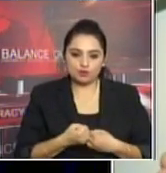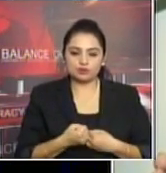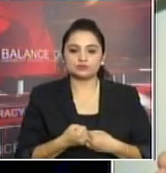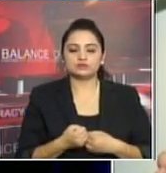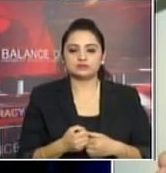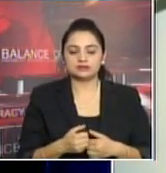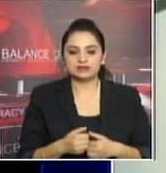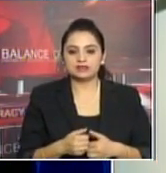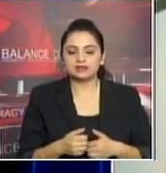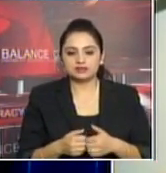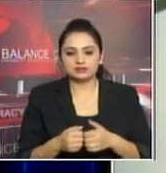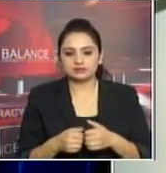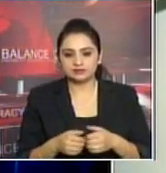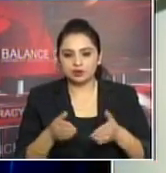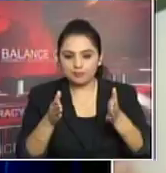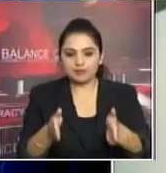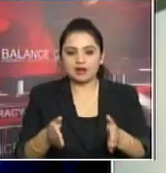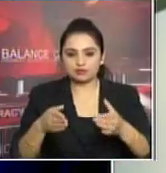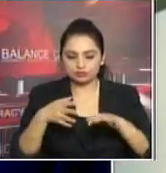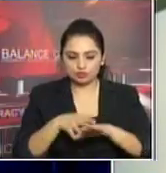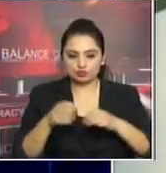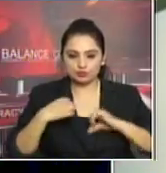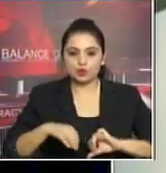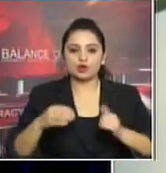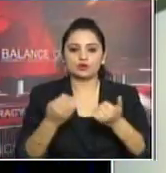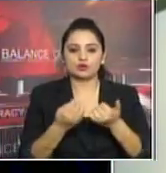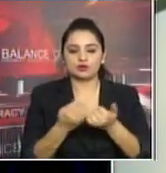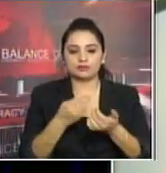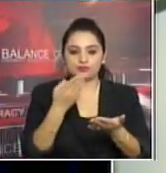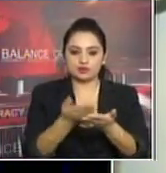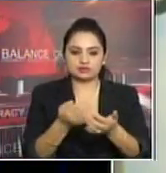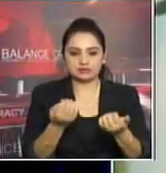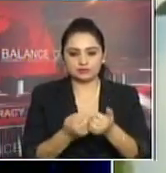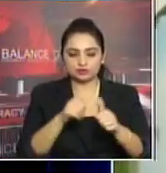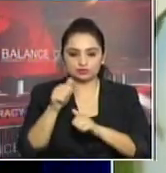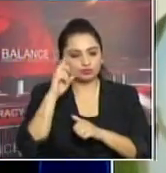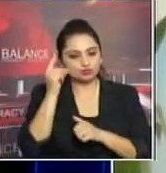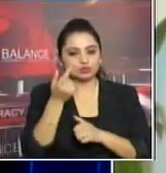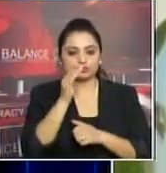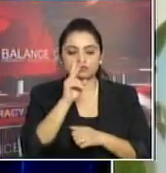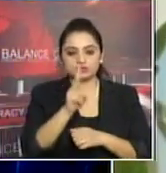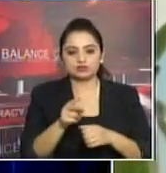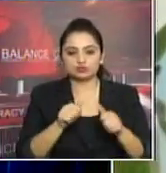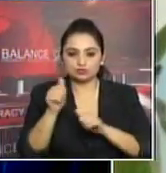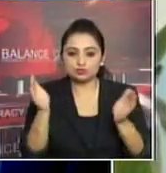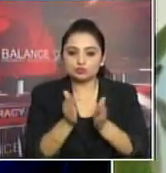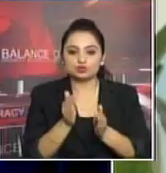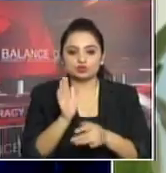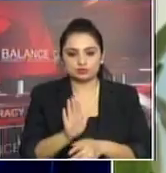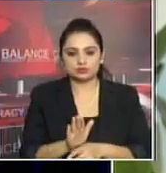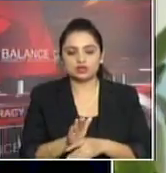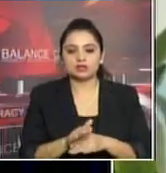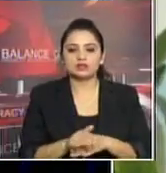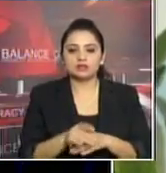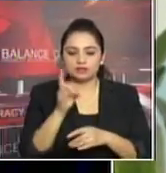इफिसियन्ट रुटहरूमा प्रयोग गर्नको लागि हामीले प्रस्ताव गरेका छौँ। जुन सहिलो पर्छ, जुन छोटो पर्छ, जुन इकोनोमी